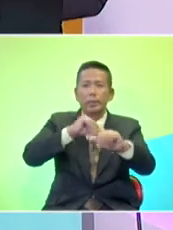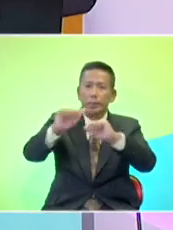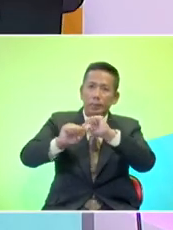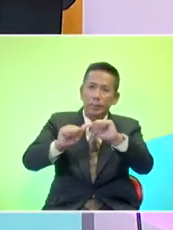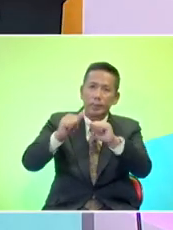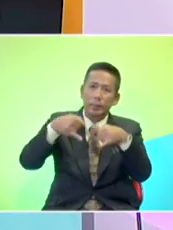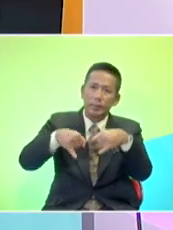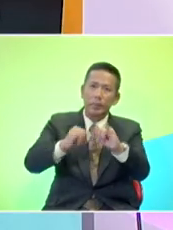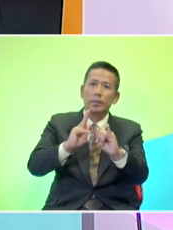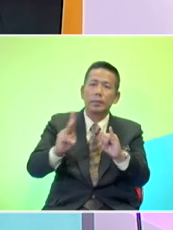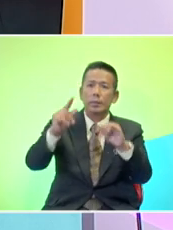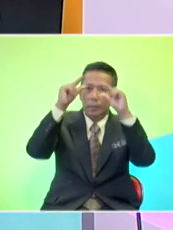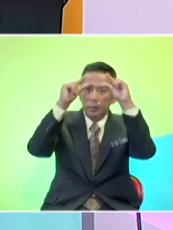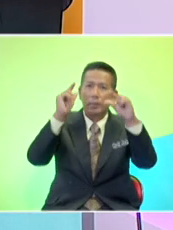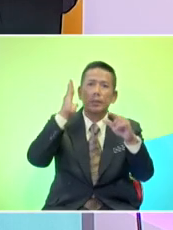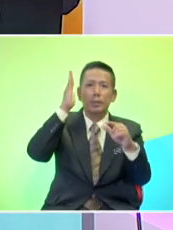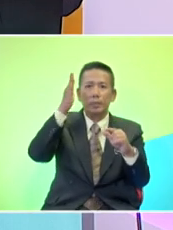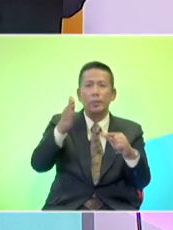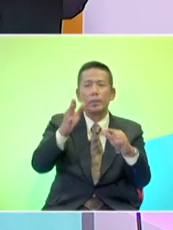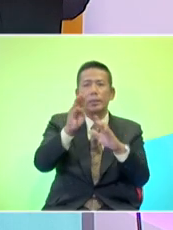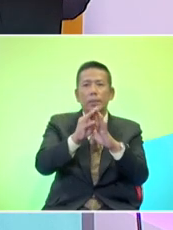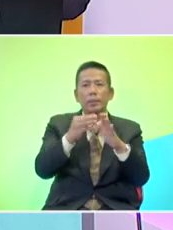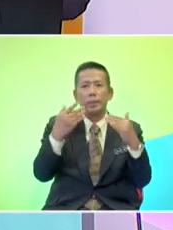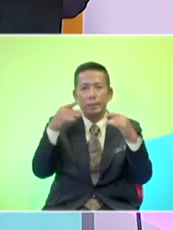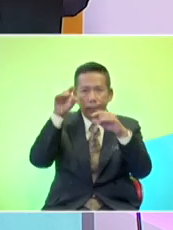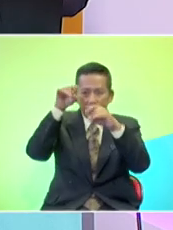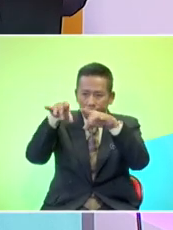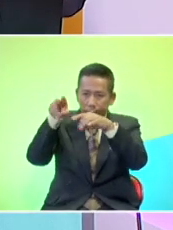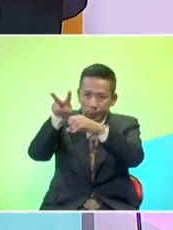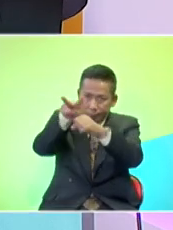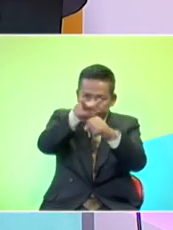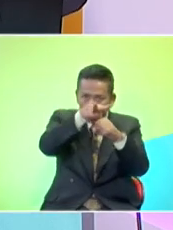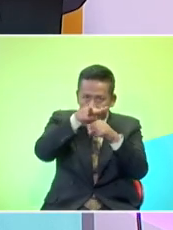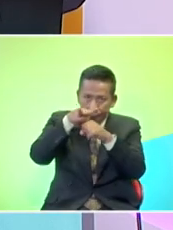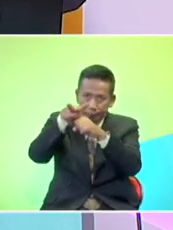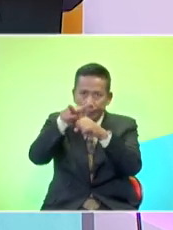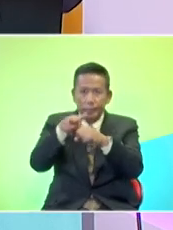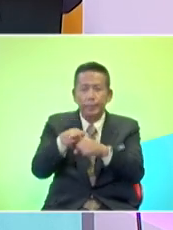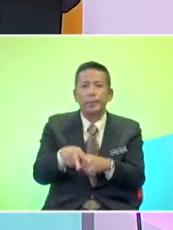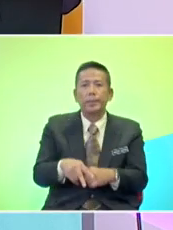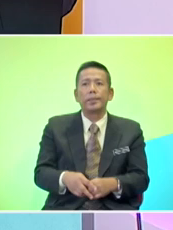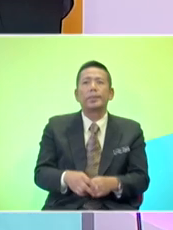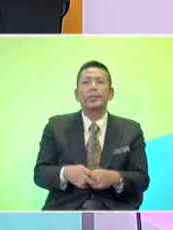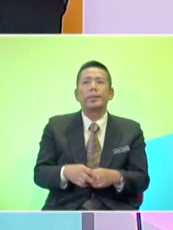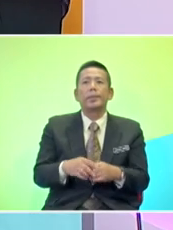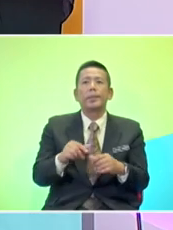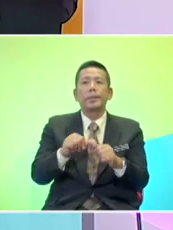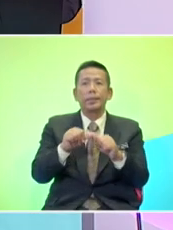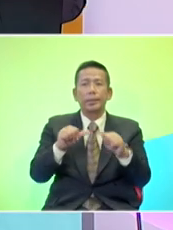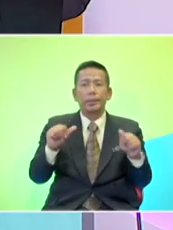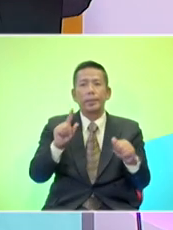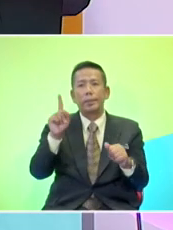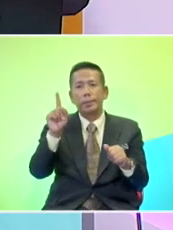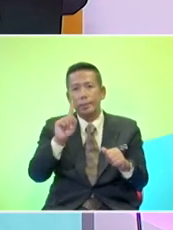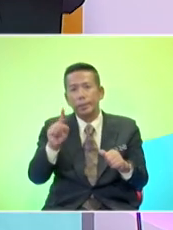ini dijalankan guru-guru akan menghadirkan pencak silat secara pemahaman melihat sejauh mana